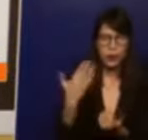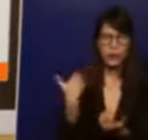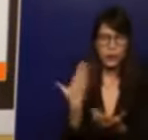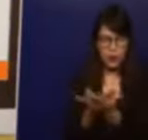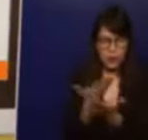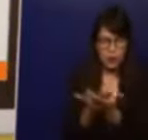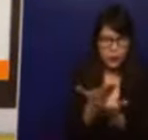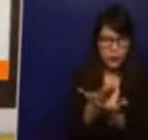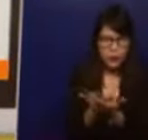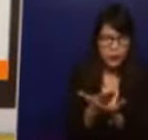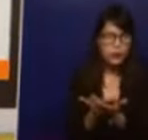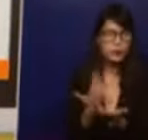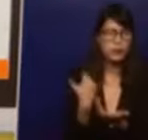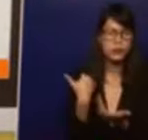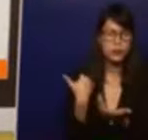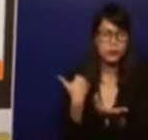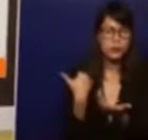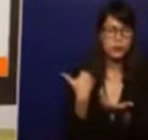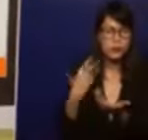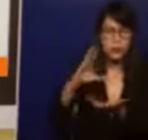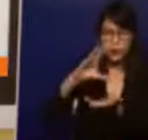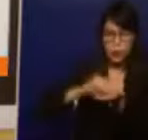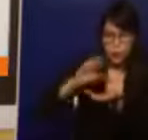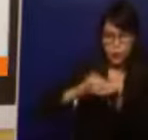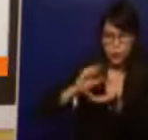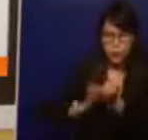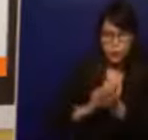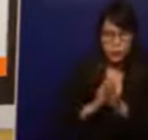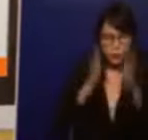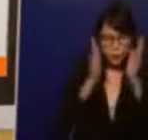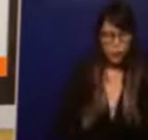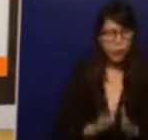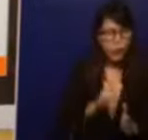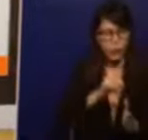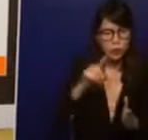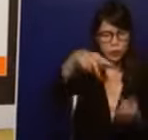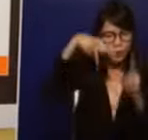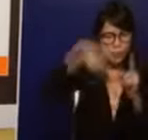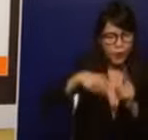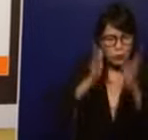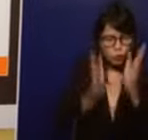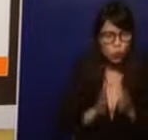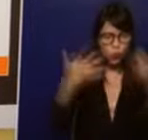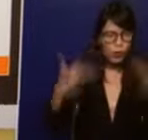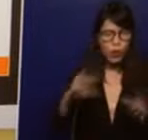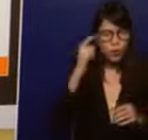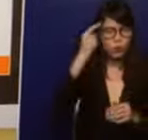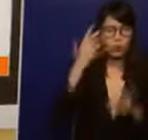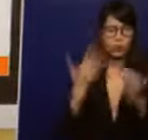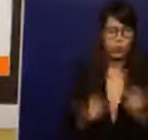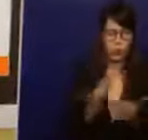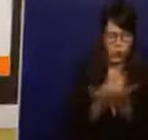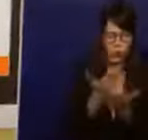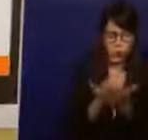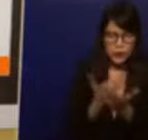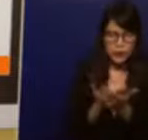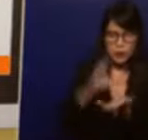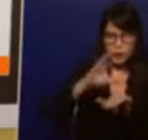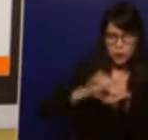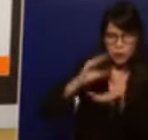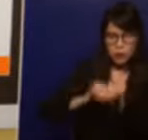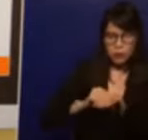นบอกว่าได้รับเงินซ้ำซ้อนที่โดนกันไปหลายร้อยคนจะเป็นพันคนหรือเปล่าก็ไม่ทราบนะคะได้เงินซ้ำซ้อนในที่นี้หมายถึง